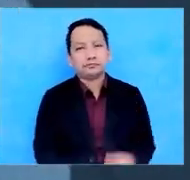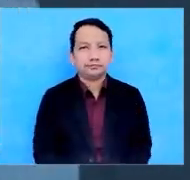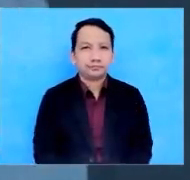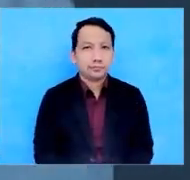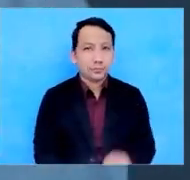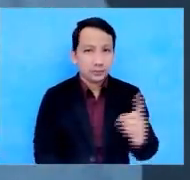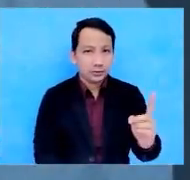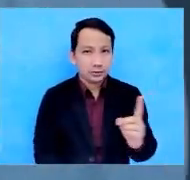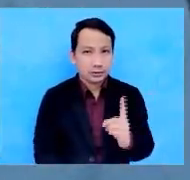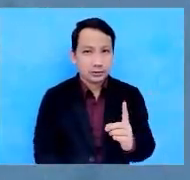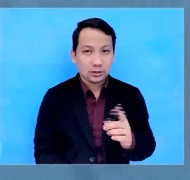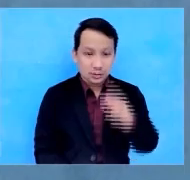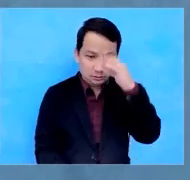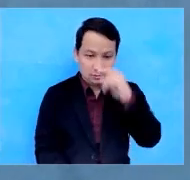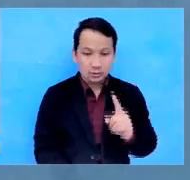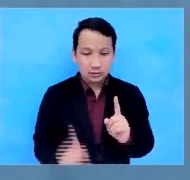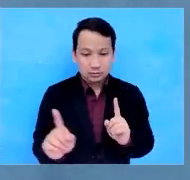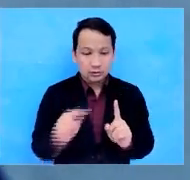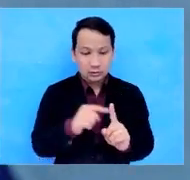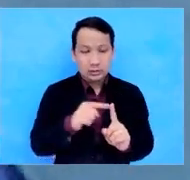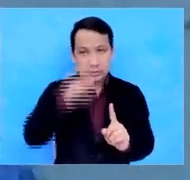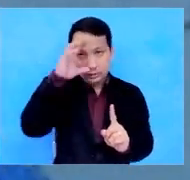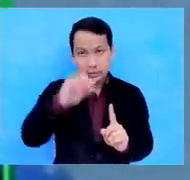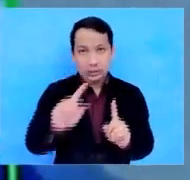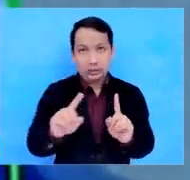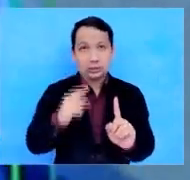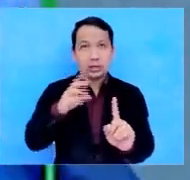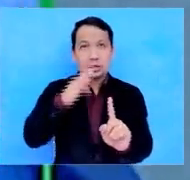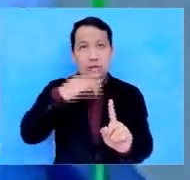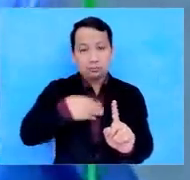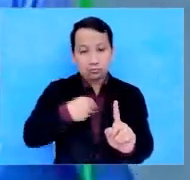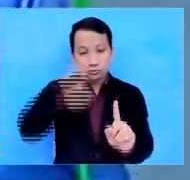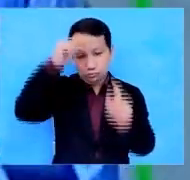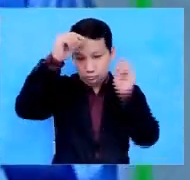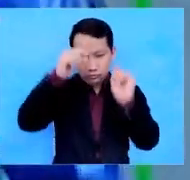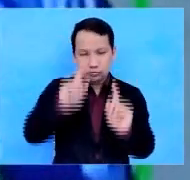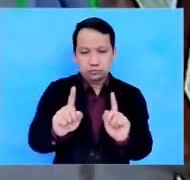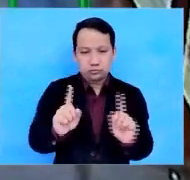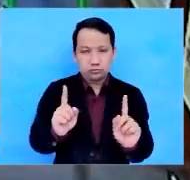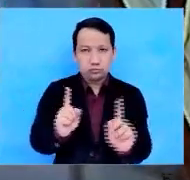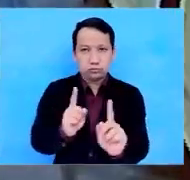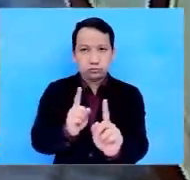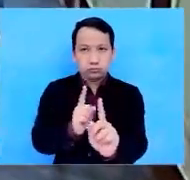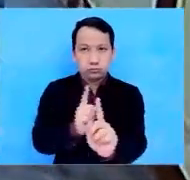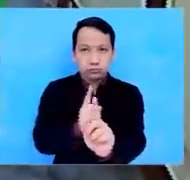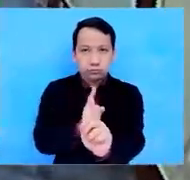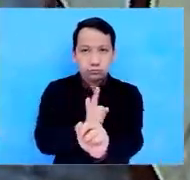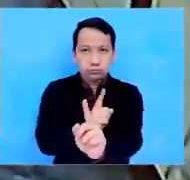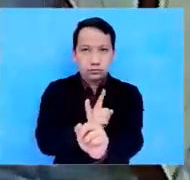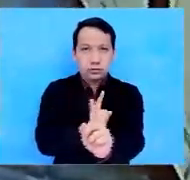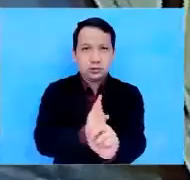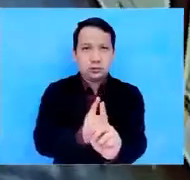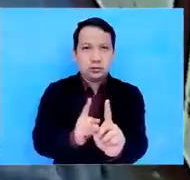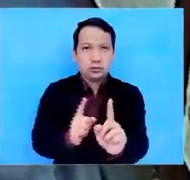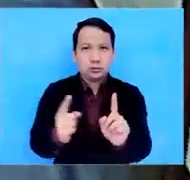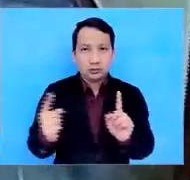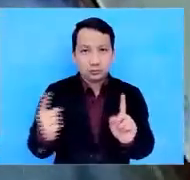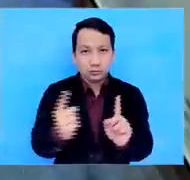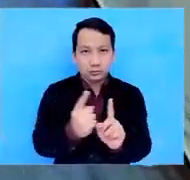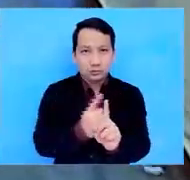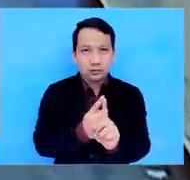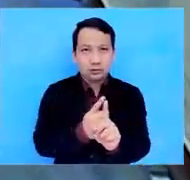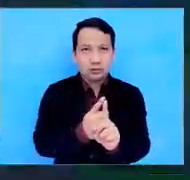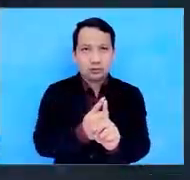Maya-maya makikita ng dumaan ang isang lalaking nakaasul na sombrero at damit pang itaas. Nagkasalubong ang dalawa.